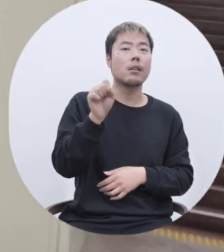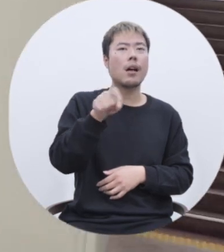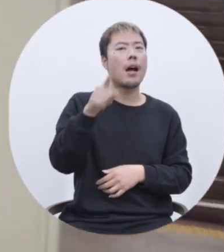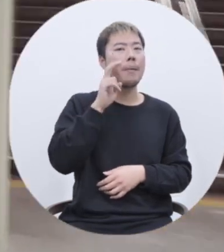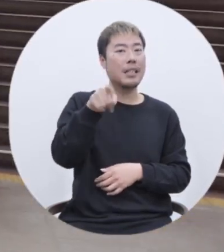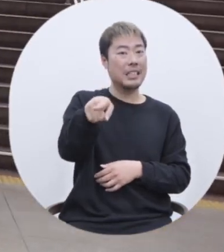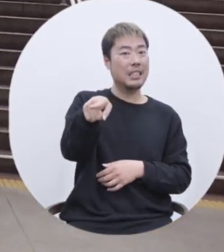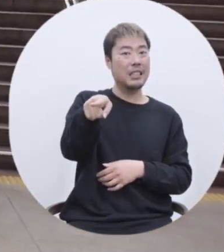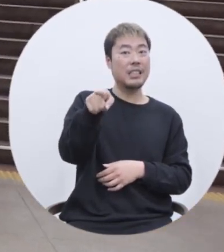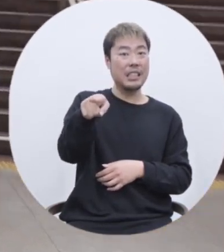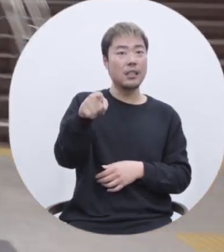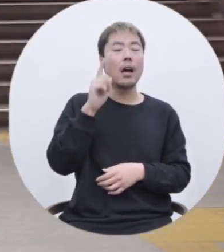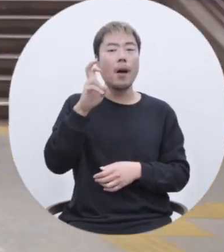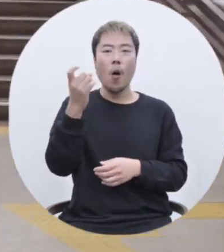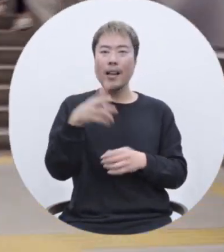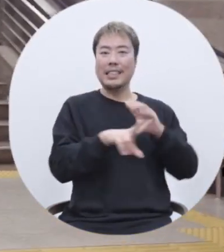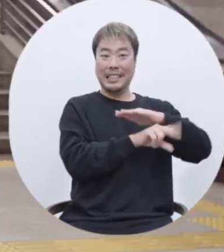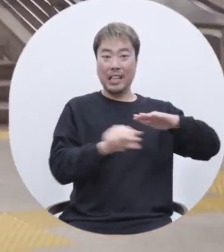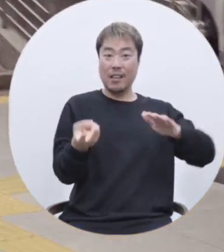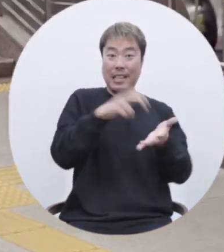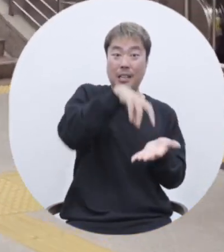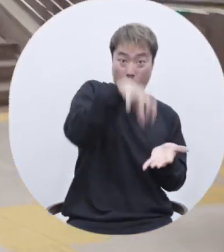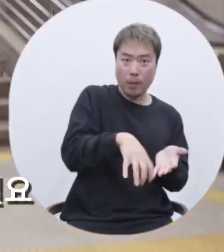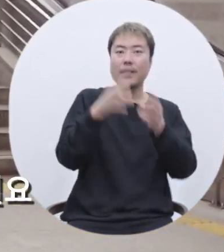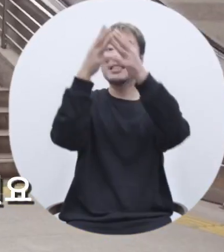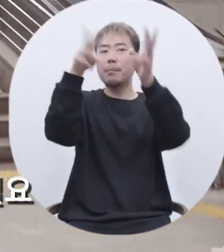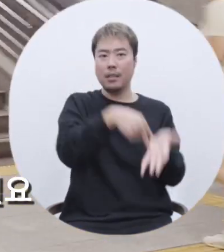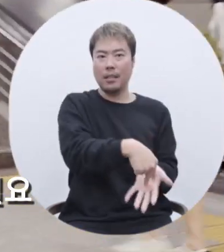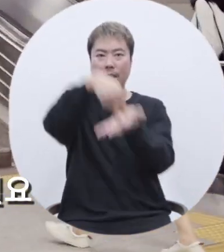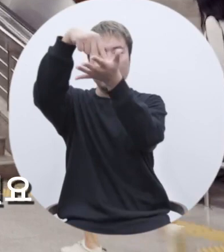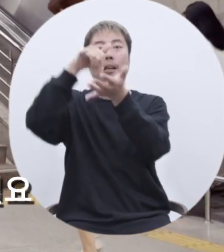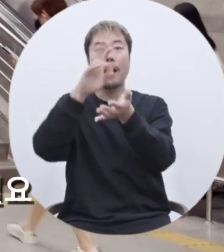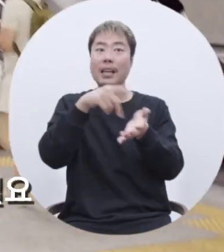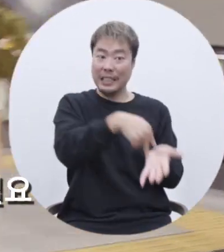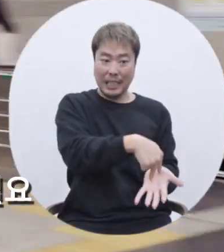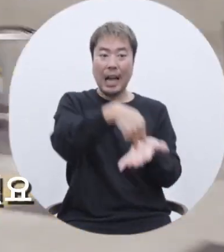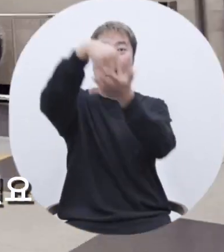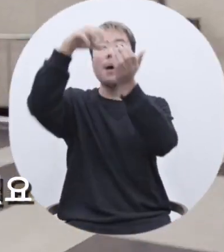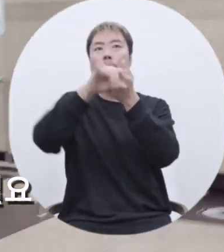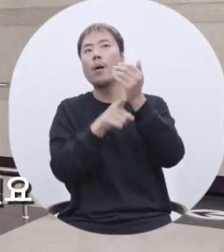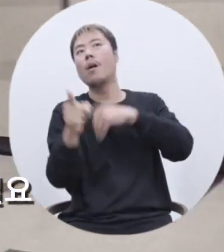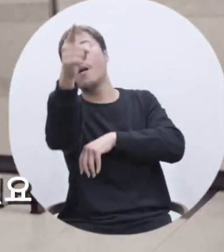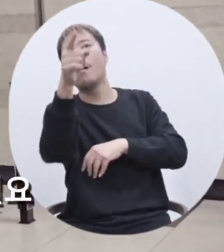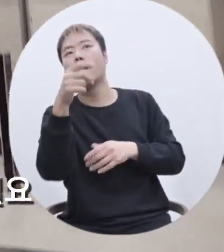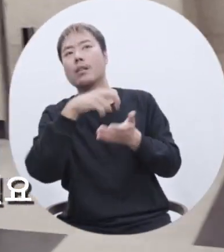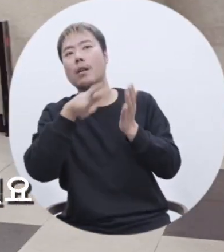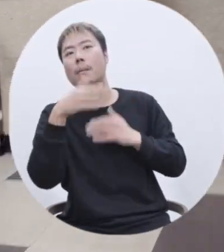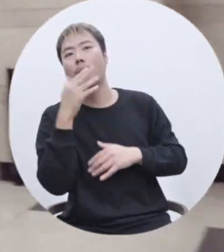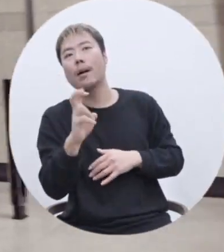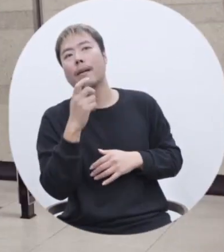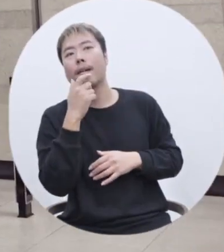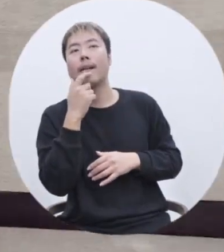플랫폼에서 3층인가 올라오는 엘리베이터가 있을 거예요. 그거를 타면 저기 안쪽에서 이렇게 나올 수 있을 거예요,